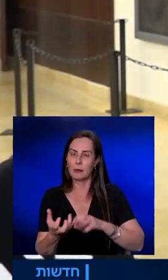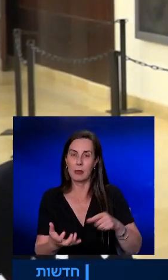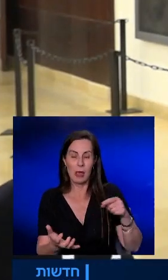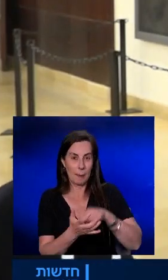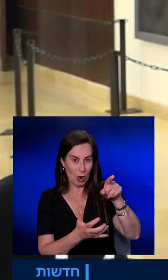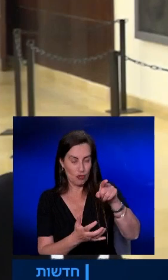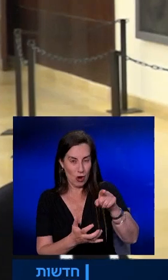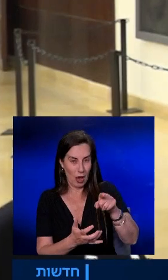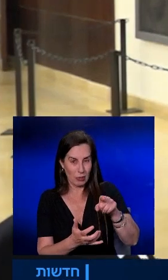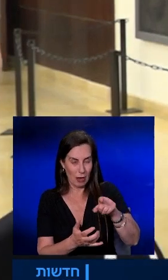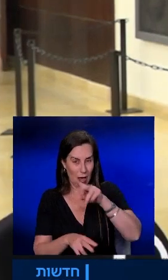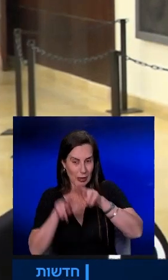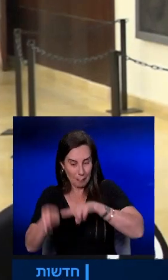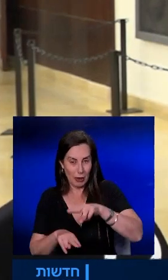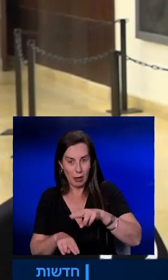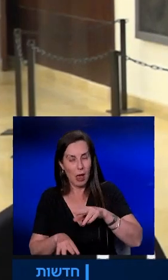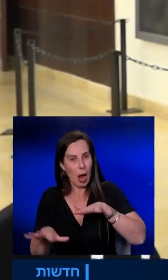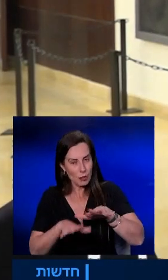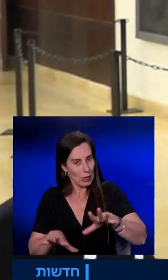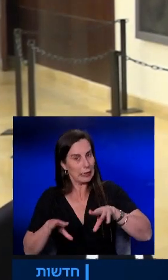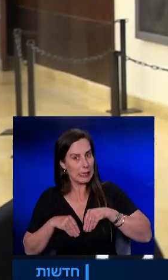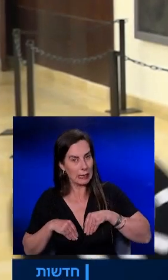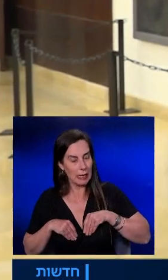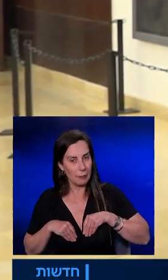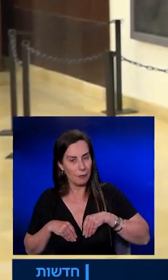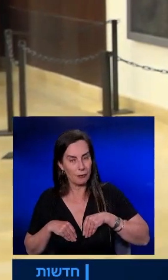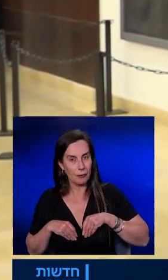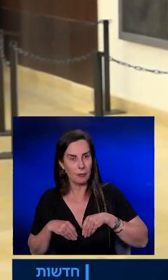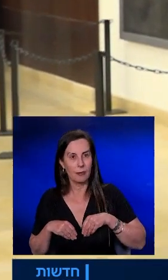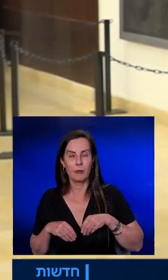שלך, לדעתך, הממשלה תרכך את המדיניות מול המתפללים באל-אקסה?